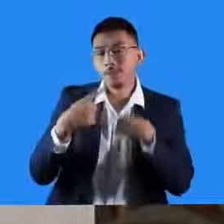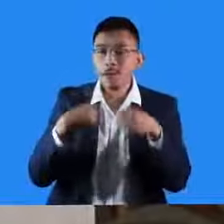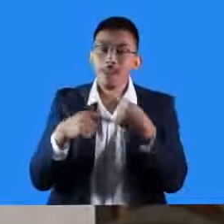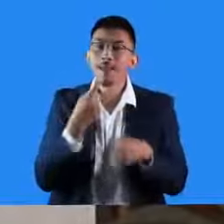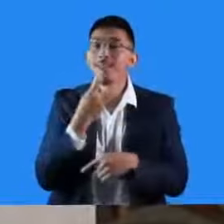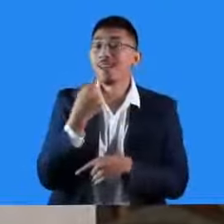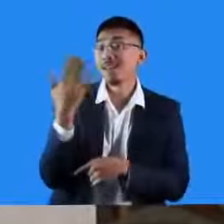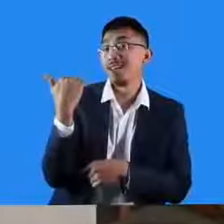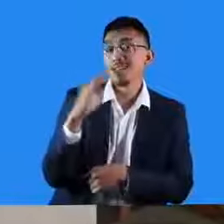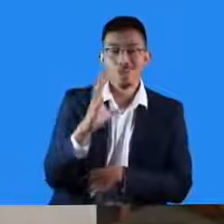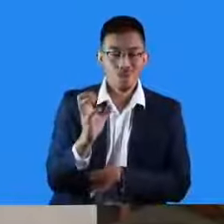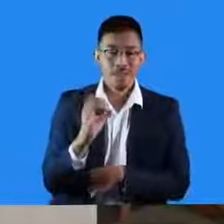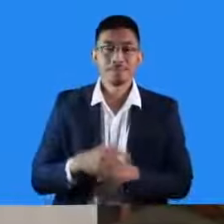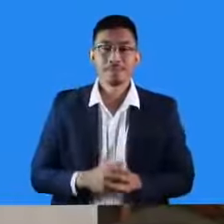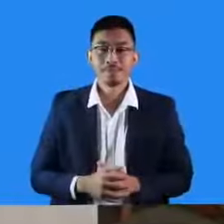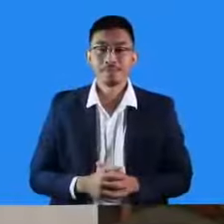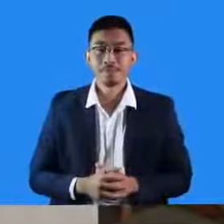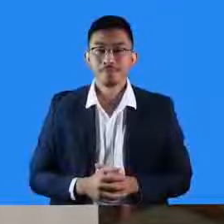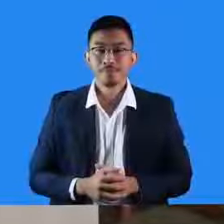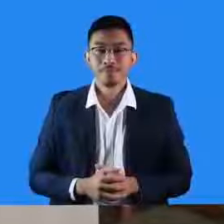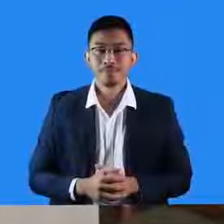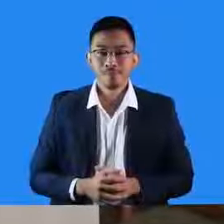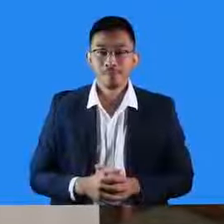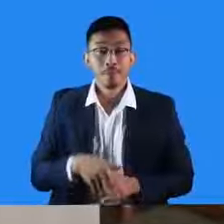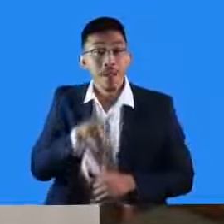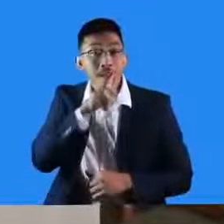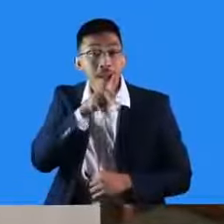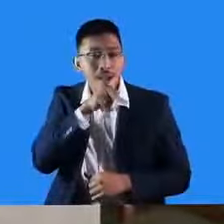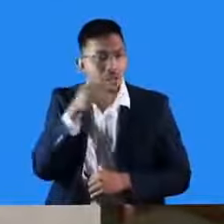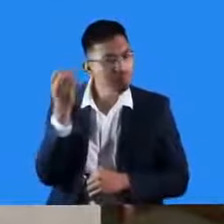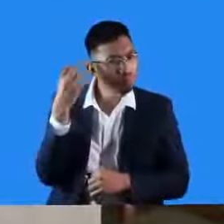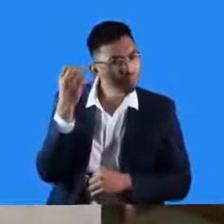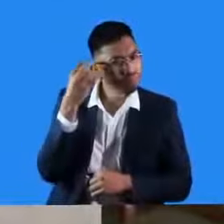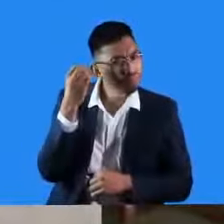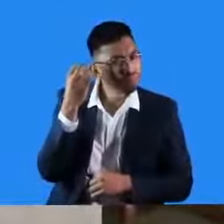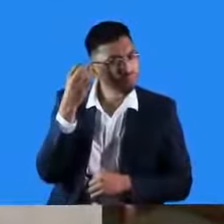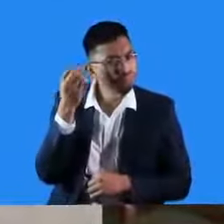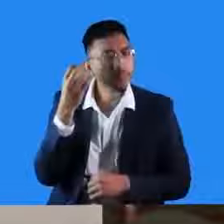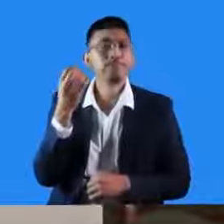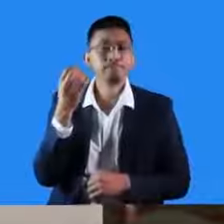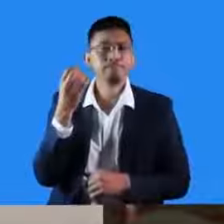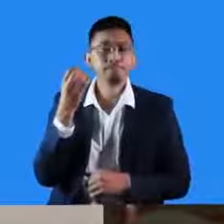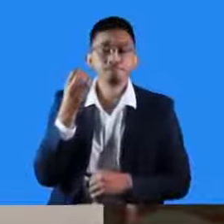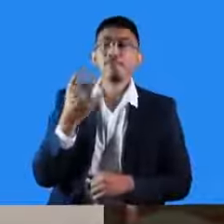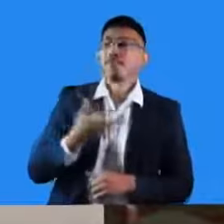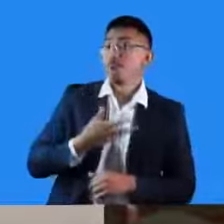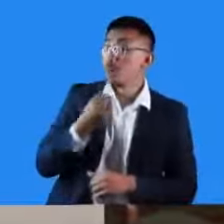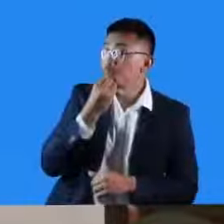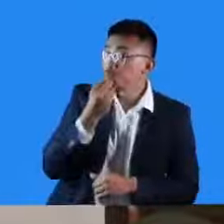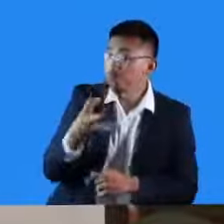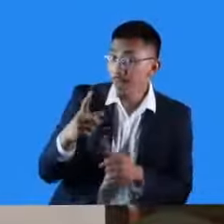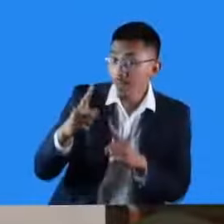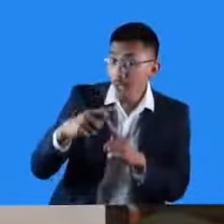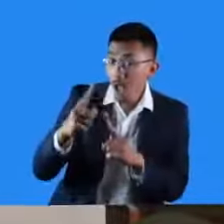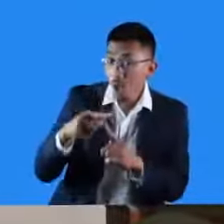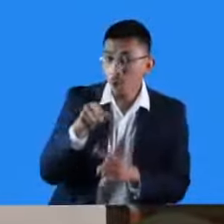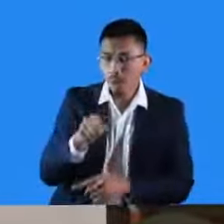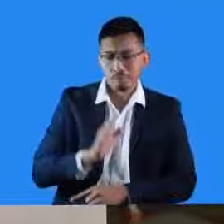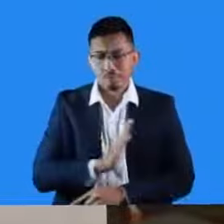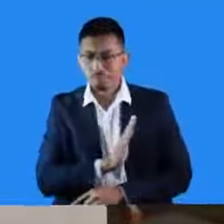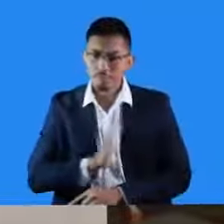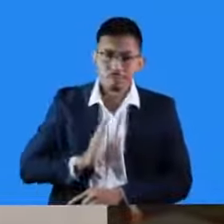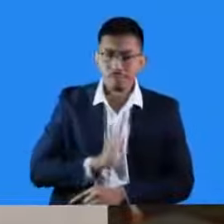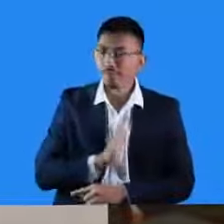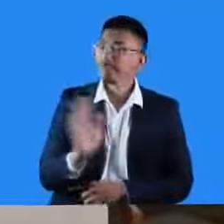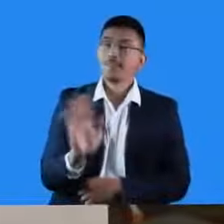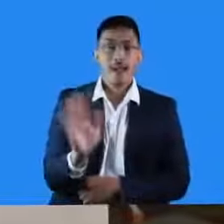bertanya kepada Tagor. Karena hatinya sangat bimbang, Tagor akhirnya bercerita kejadian tadi sore kepada Ompu